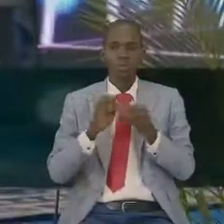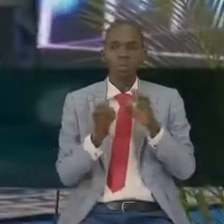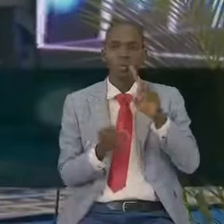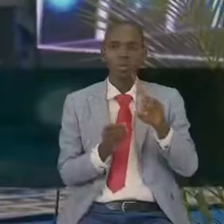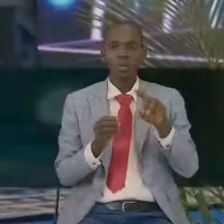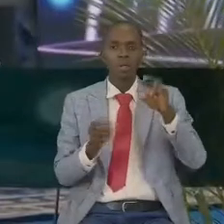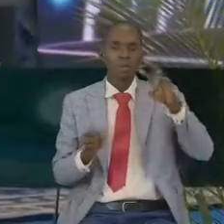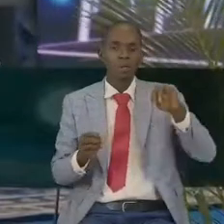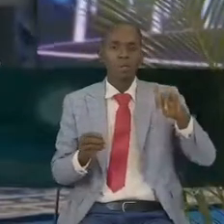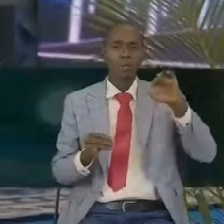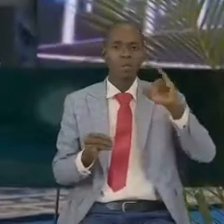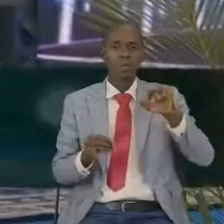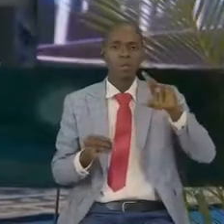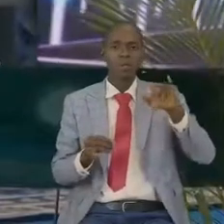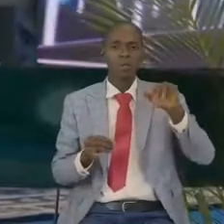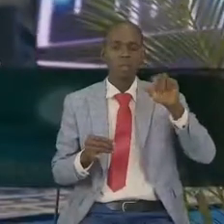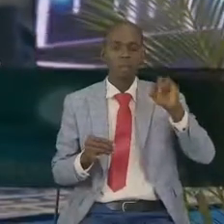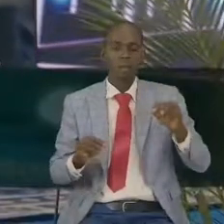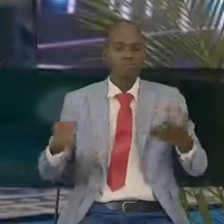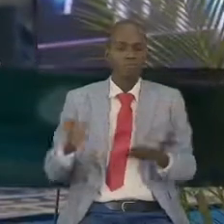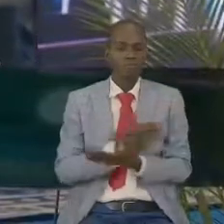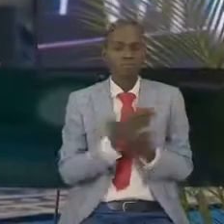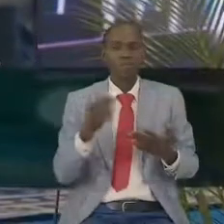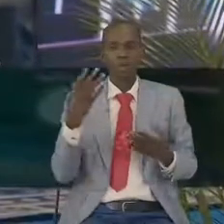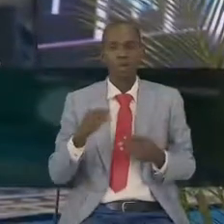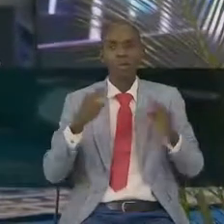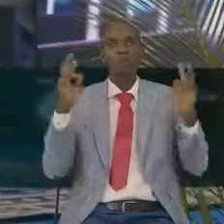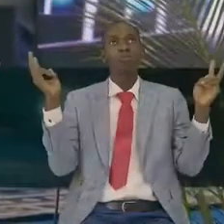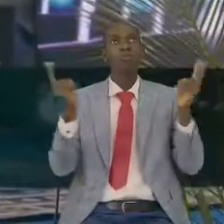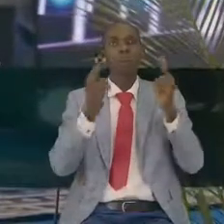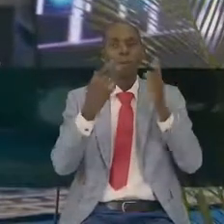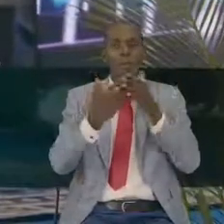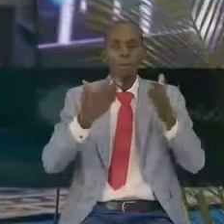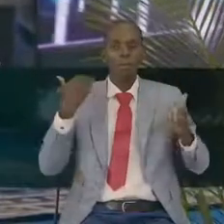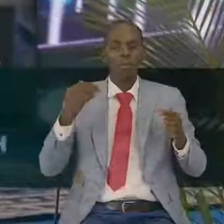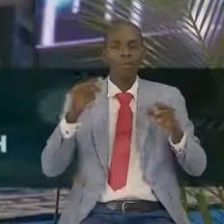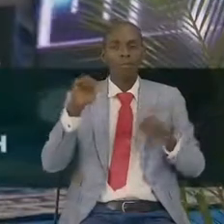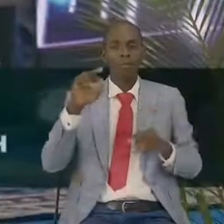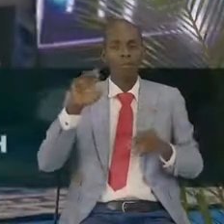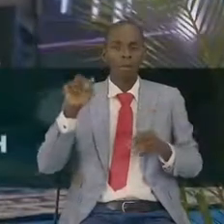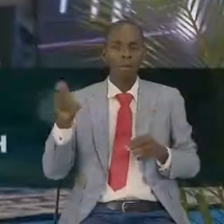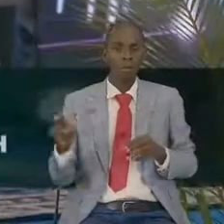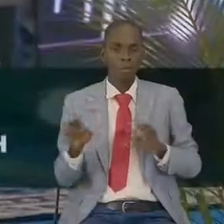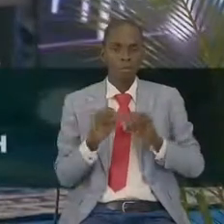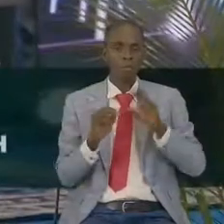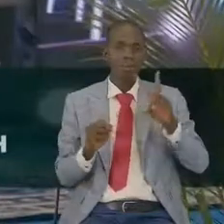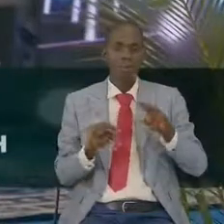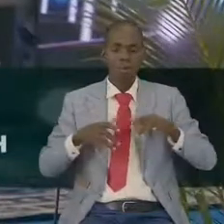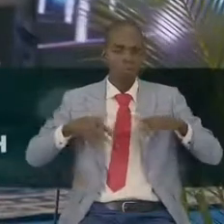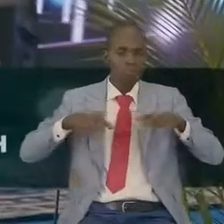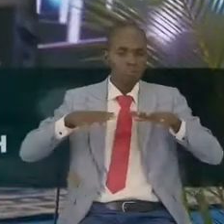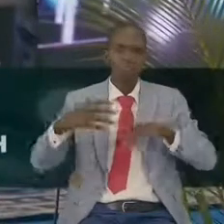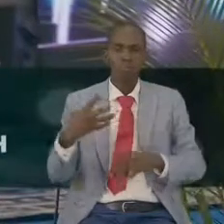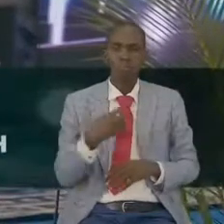musique de triomphe de Marie avant Mara. Deuxièmement, les murmures de la multitude sous l'épreuve